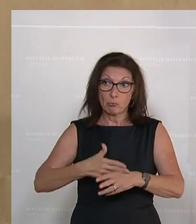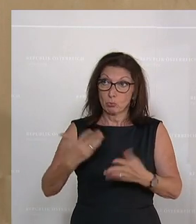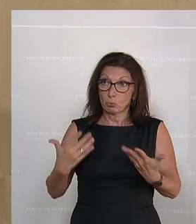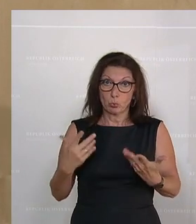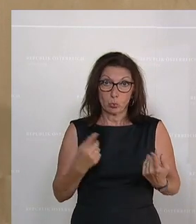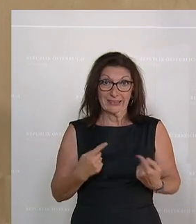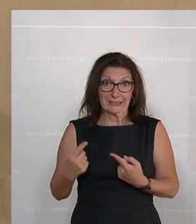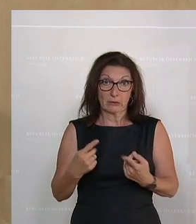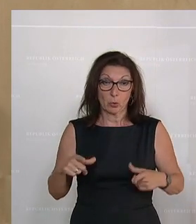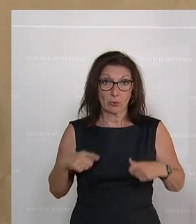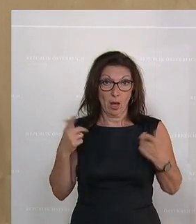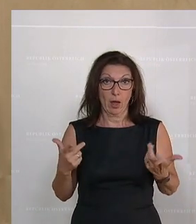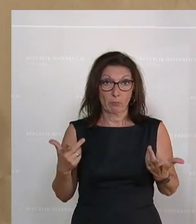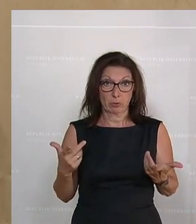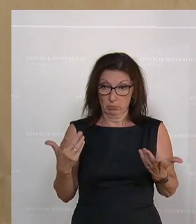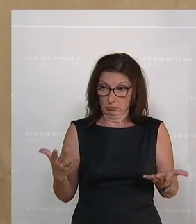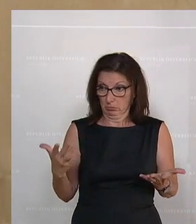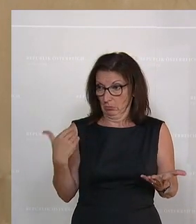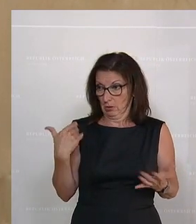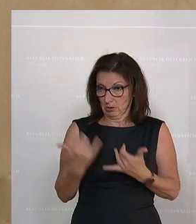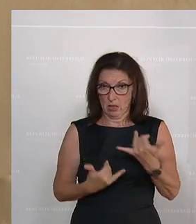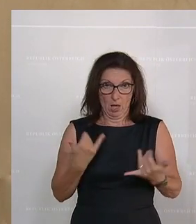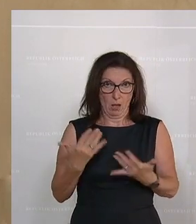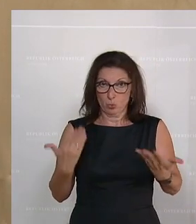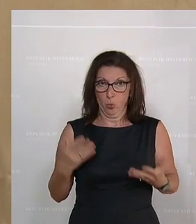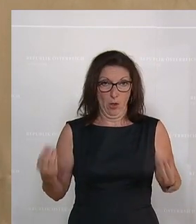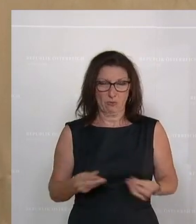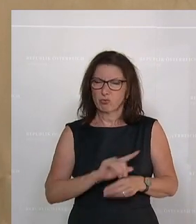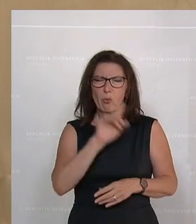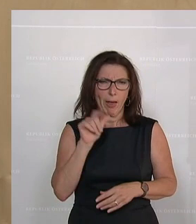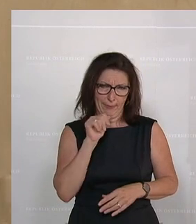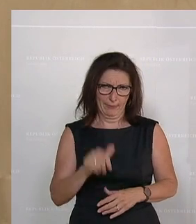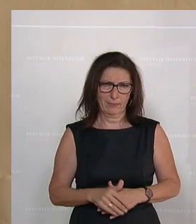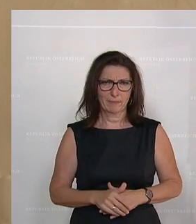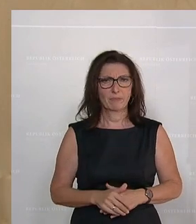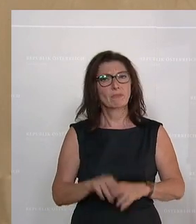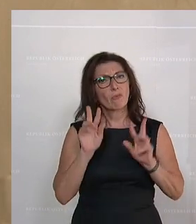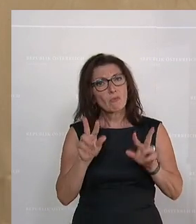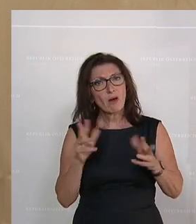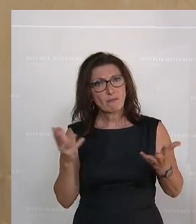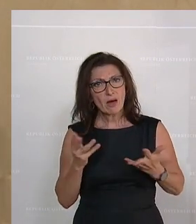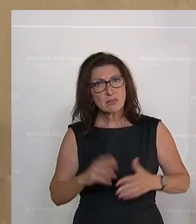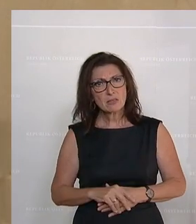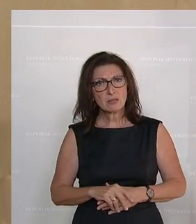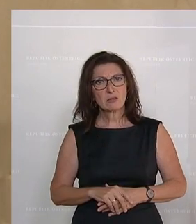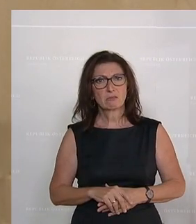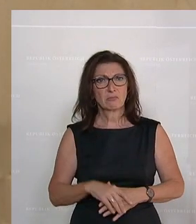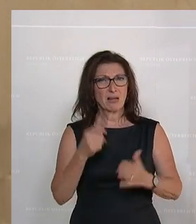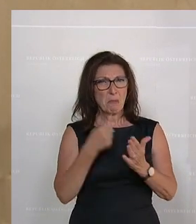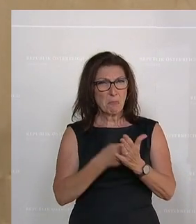konfrontiert wie wir es die letzten jahre waren und tatsache ist dass es zu diesen preissteigerungen